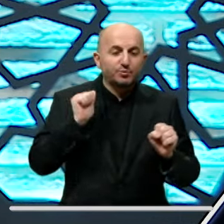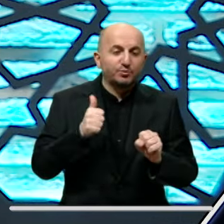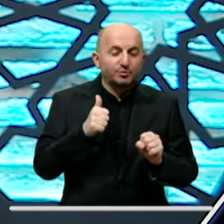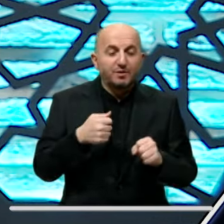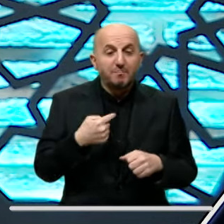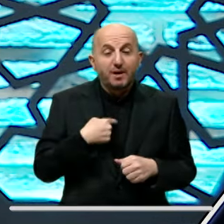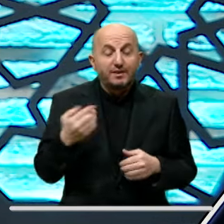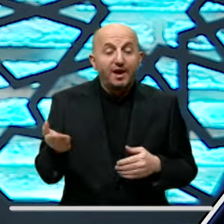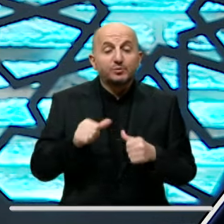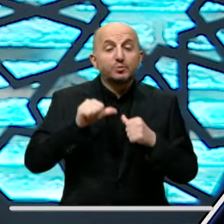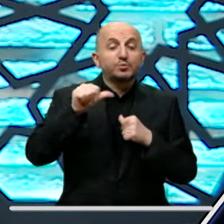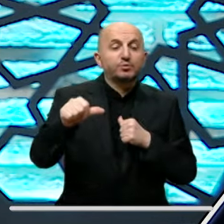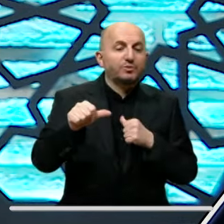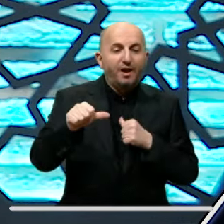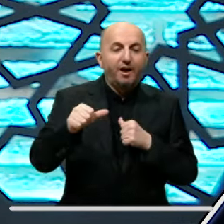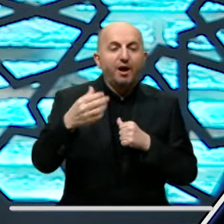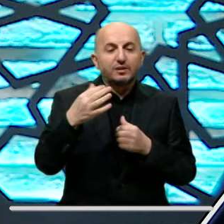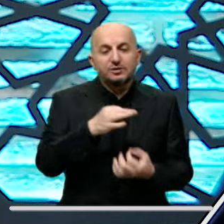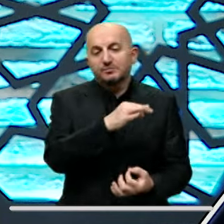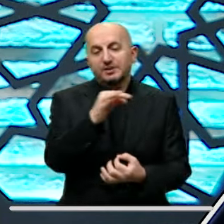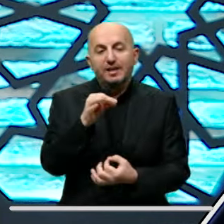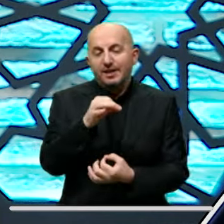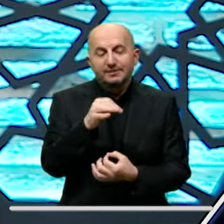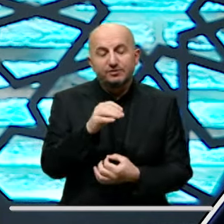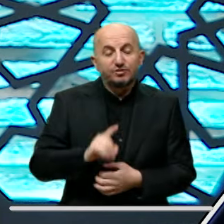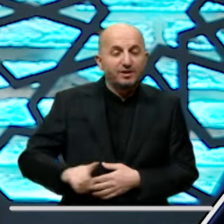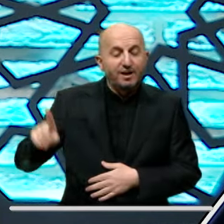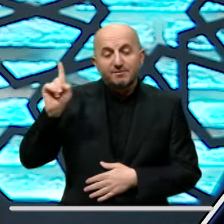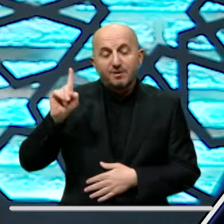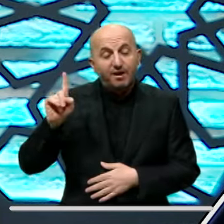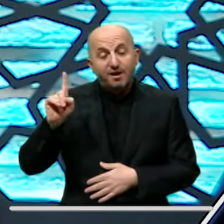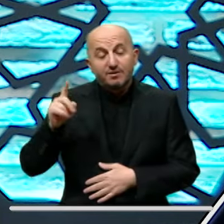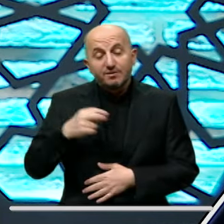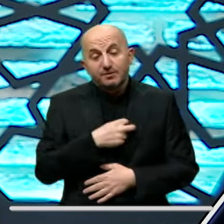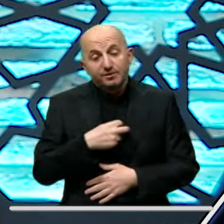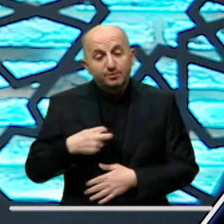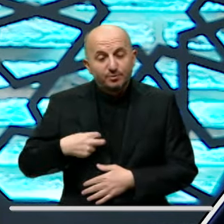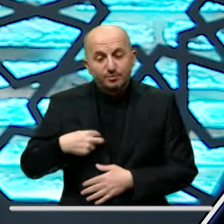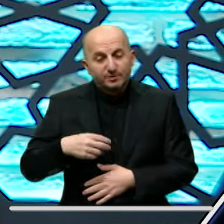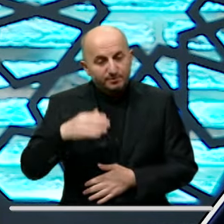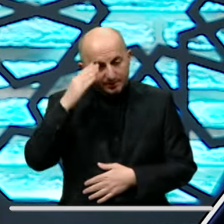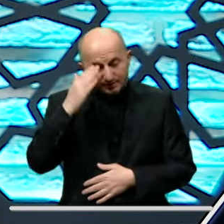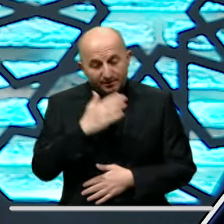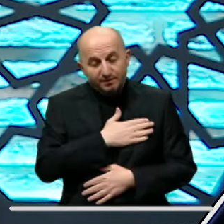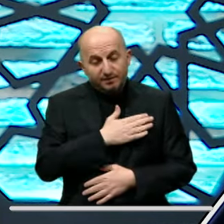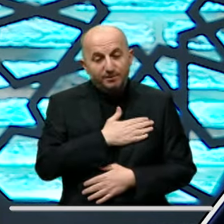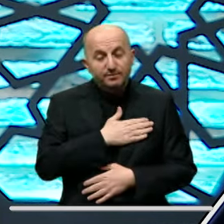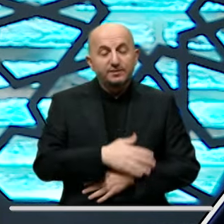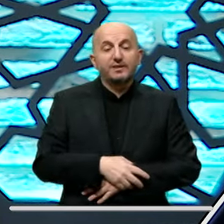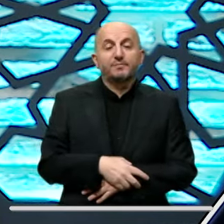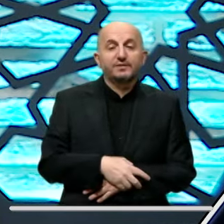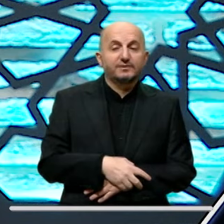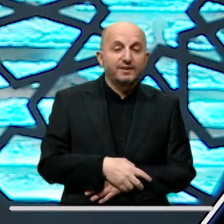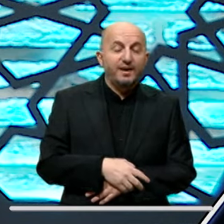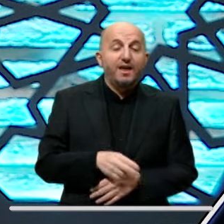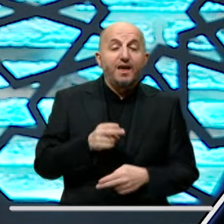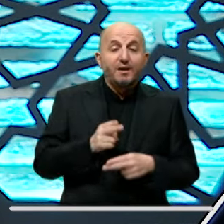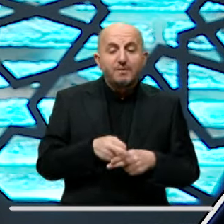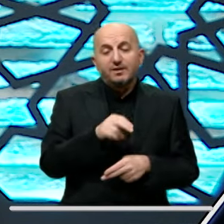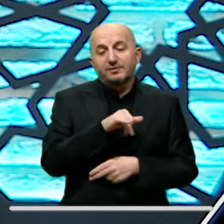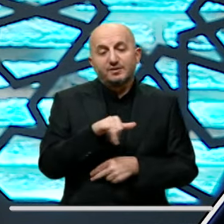bana en uzak mesafede bulunacak kimselerdir. Cenab-ı Allah Resul-i Kibriya sallallahu aleyhi ve sellemin hemen